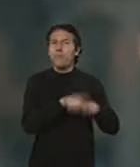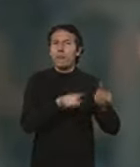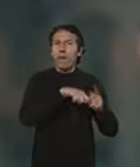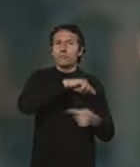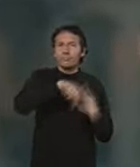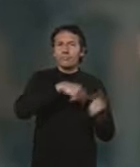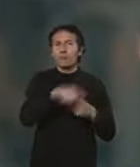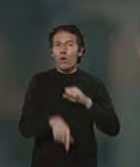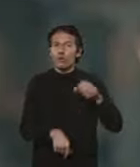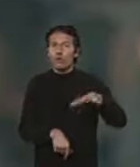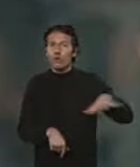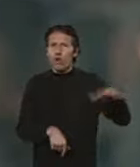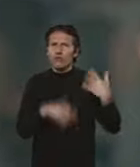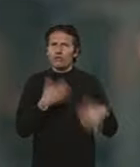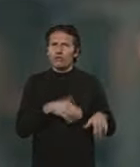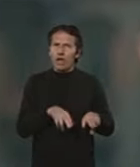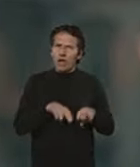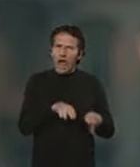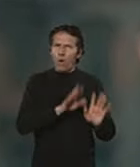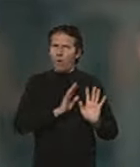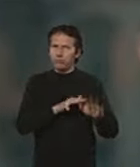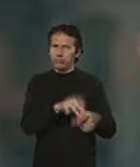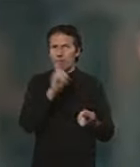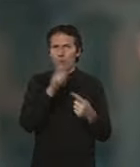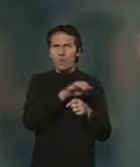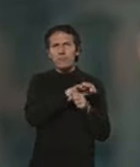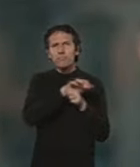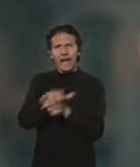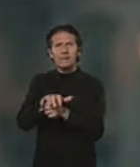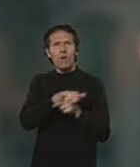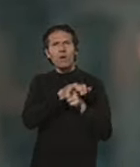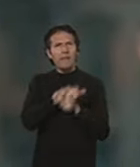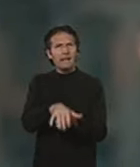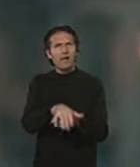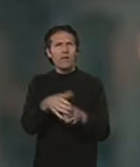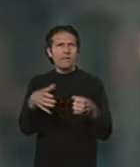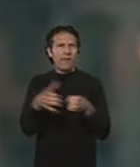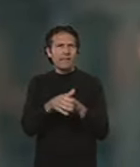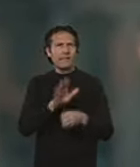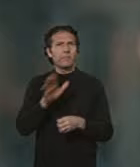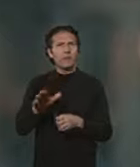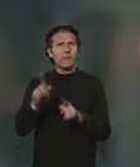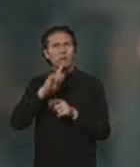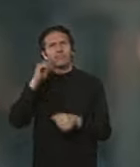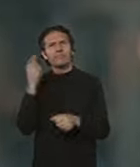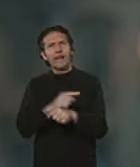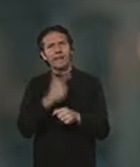gauche dont une partie en appelle déjà à la rue pour faire pression sur l'autre parti sommet